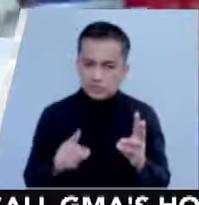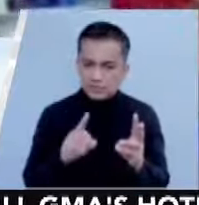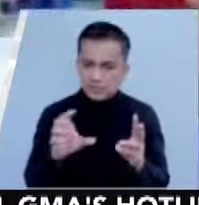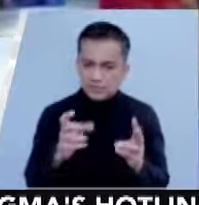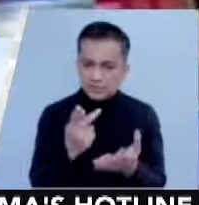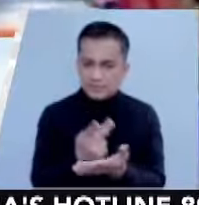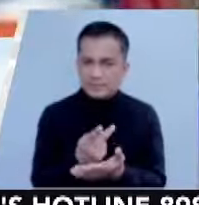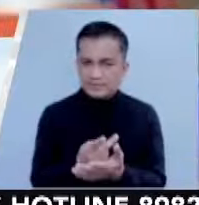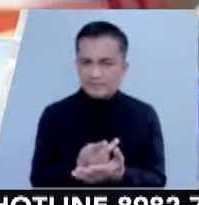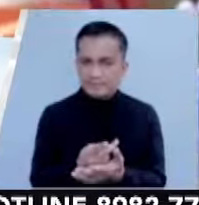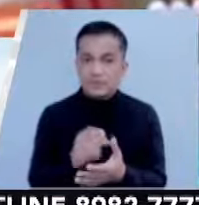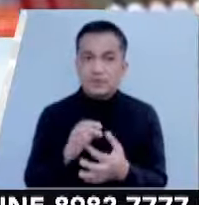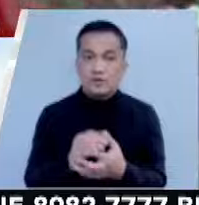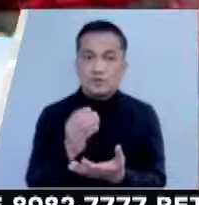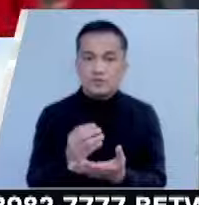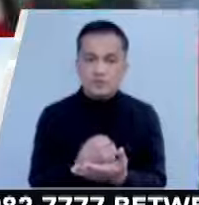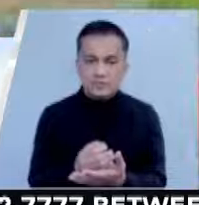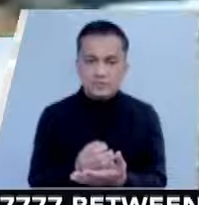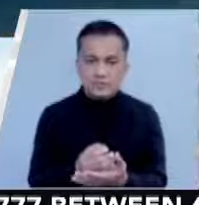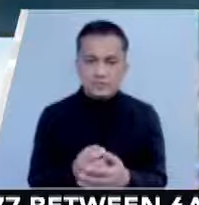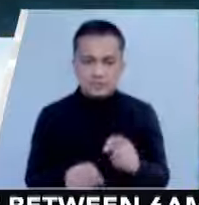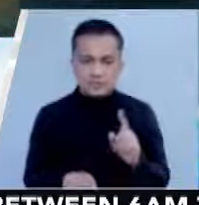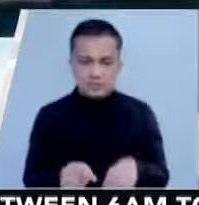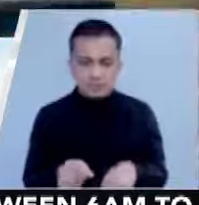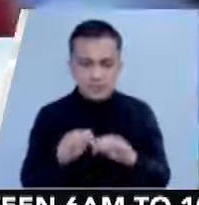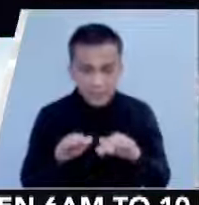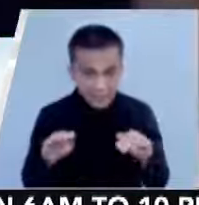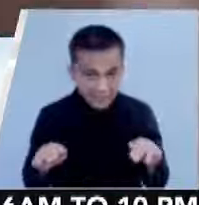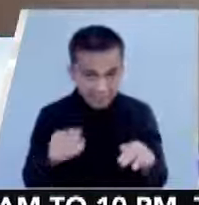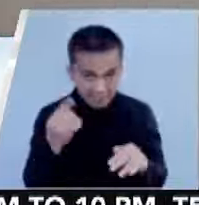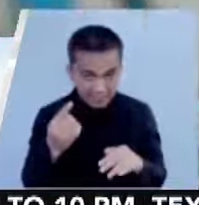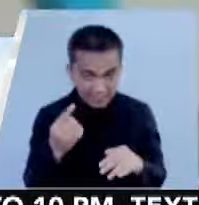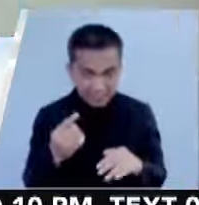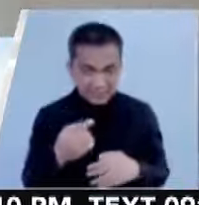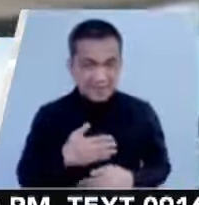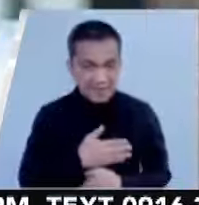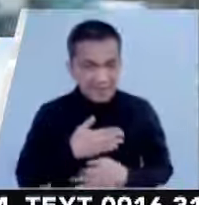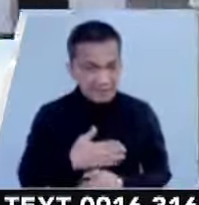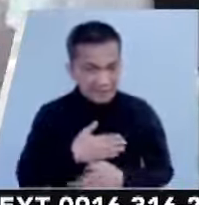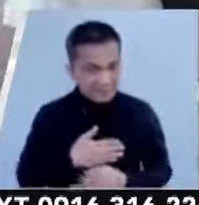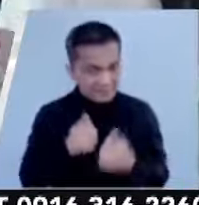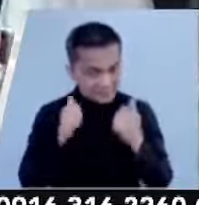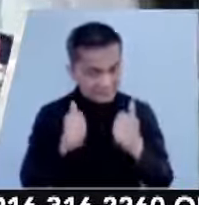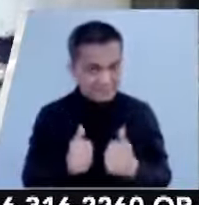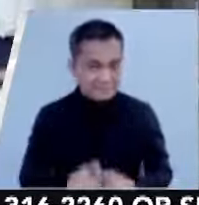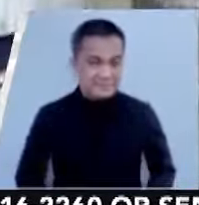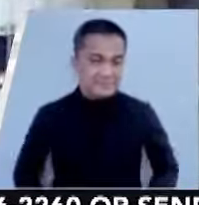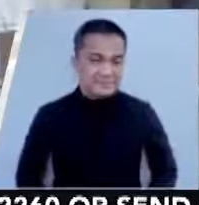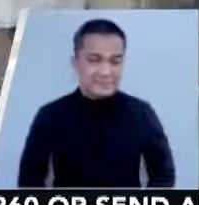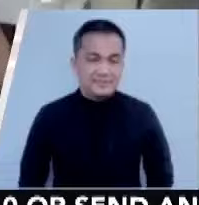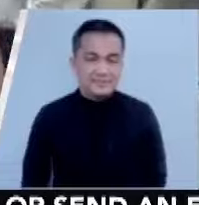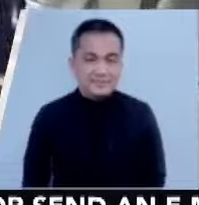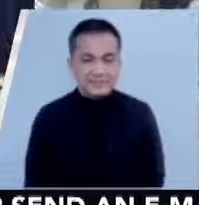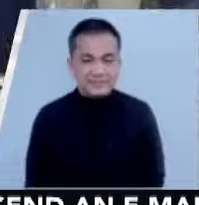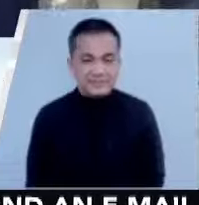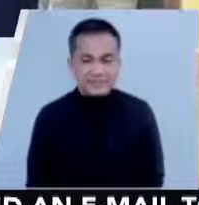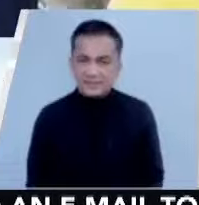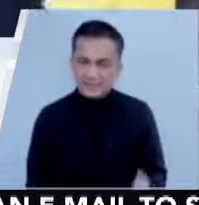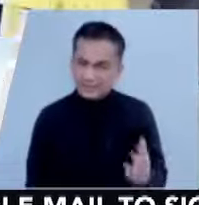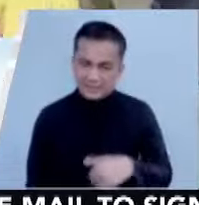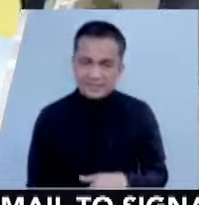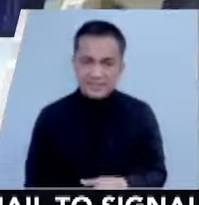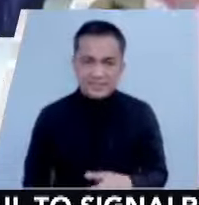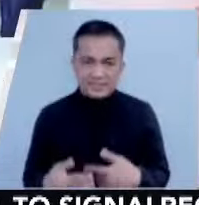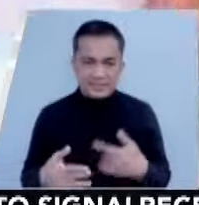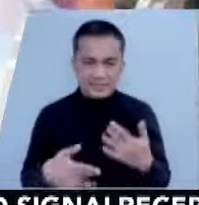syempre naman pwedeng mga chikiting lang ang may fan fan fan kaya sa excite na nasa